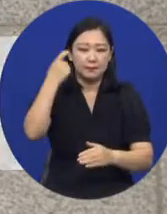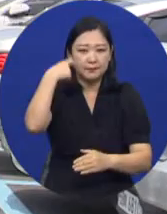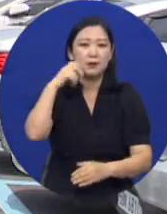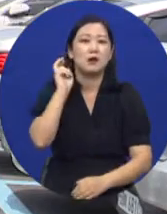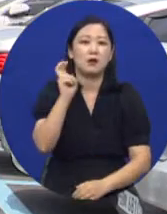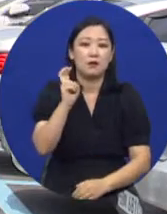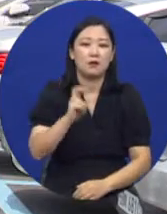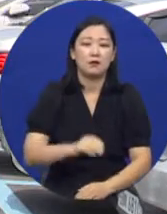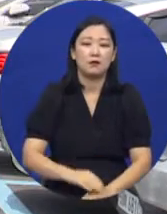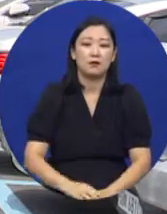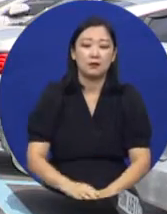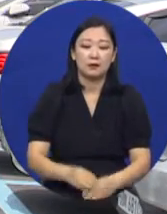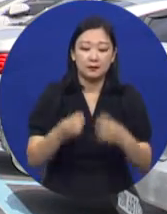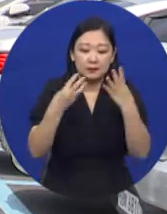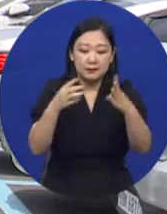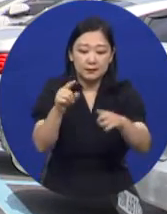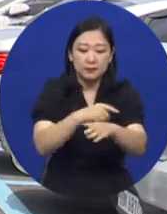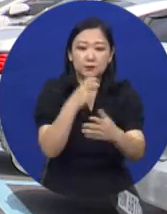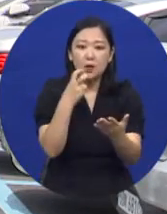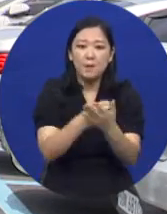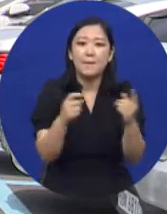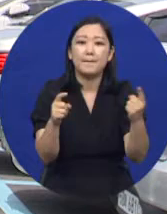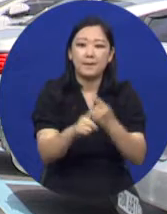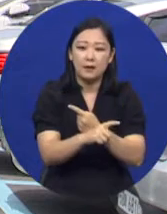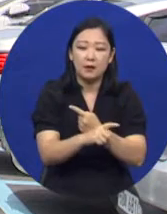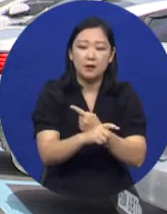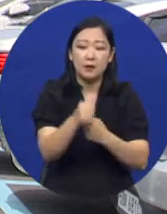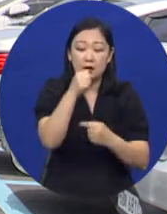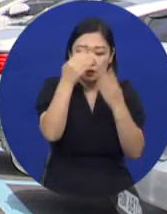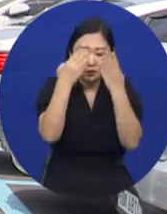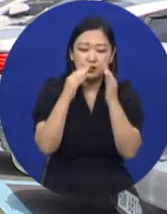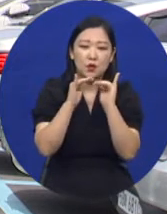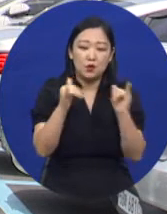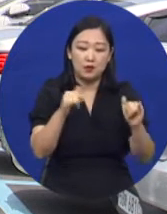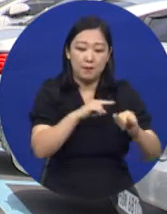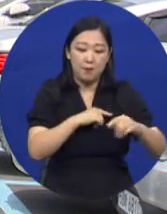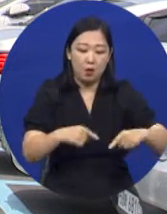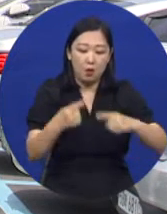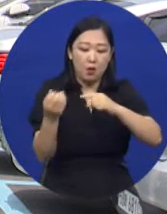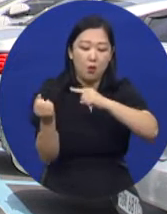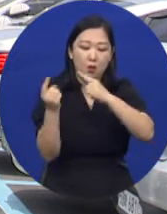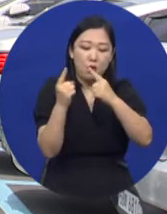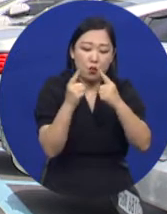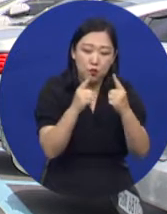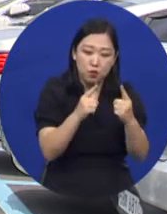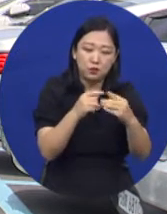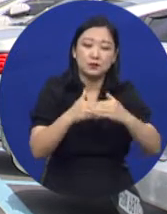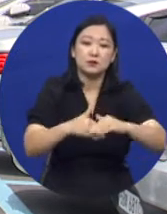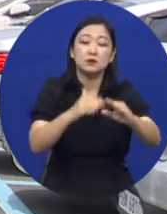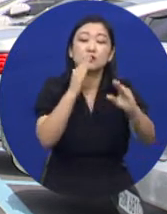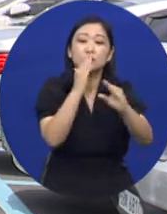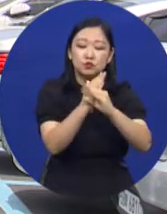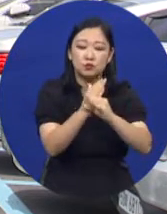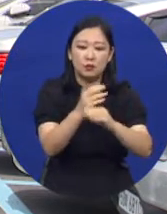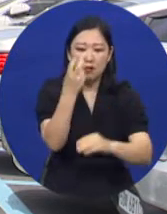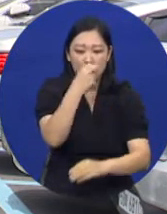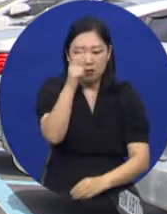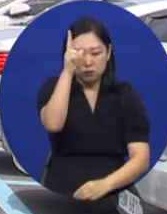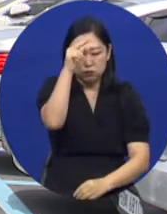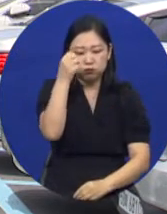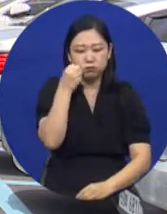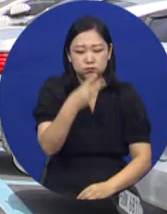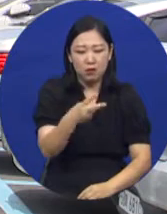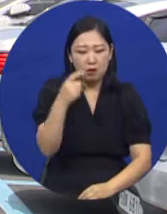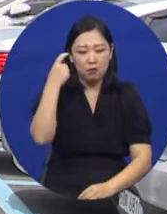같습니다. 4.3 특별법 개정으로 수용인들의 명예회복이 순조롭게 진행되고 있는 가운데 검찰이 다시